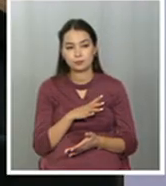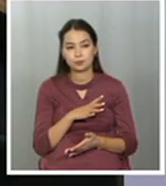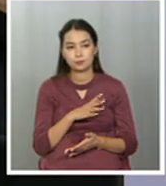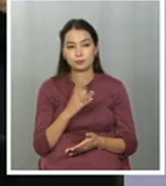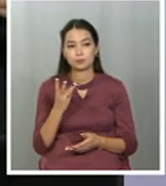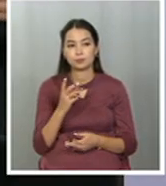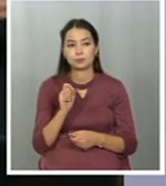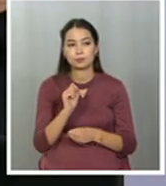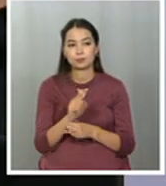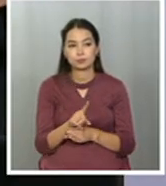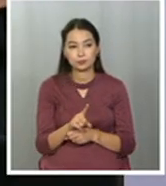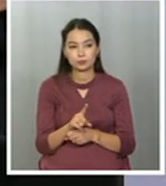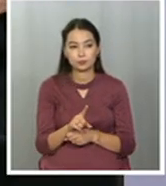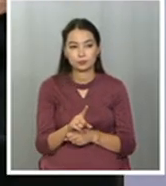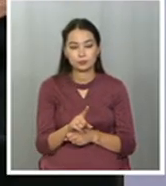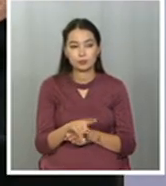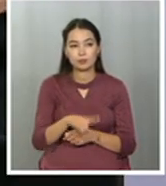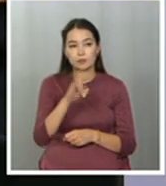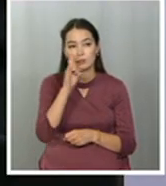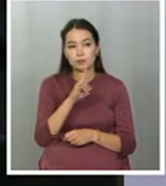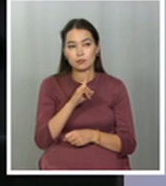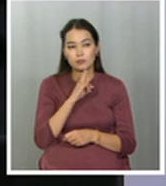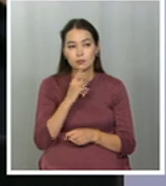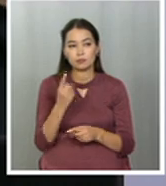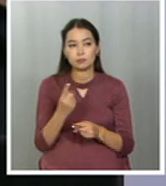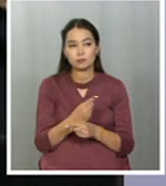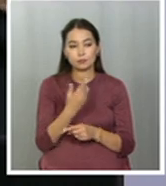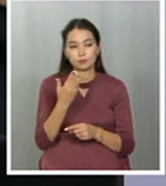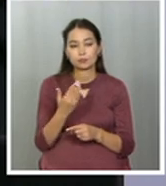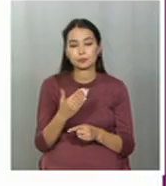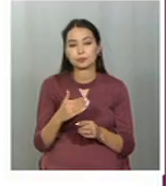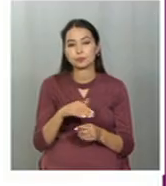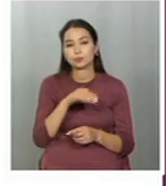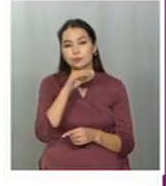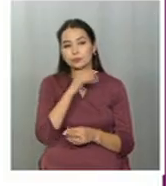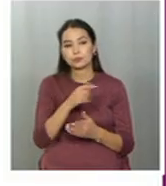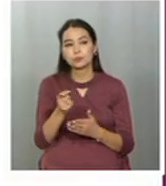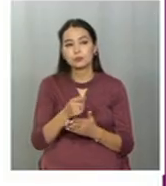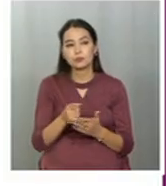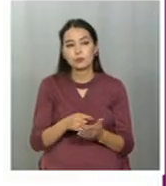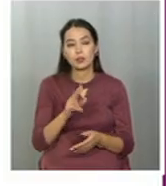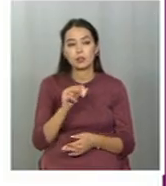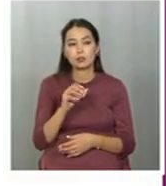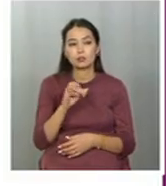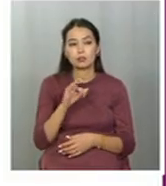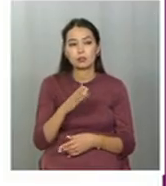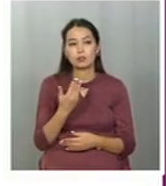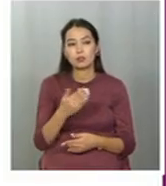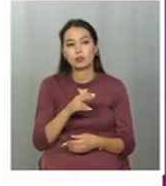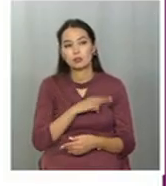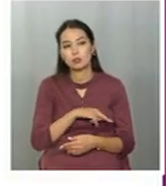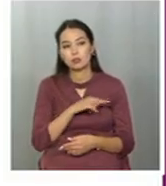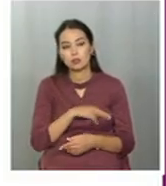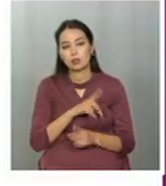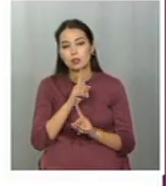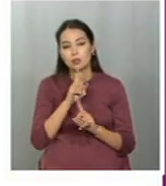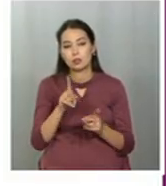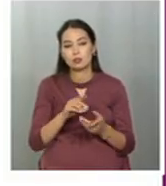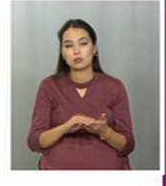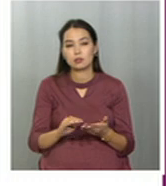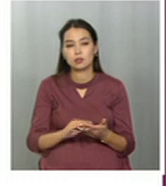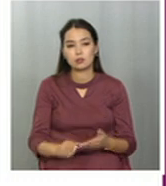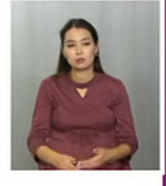Үшінші тапсырма. Қазақстанның тұңғыш кәсіби суретшісі Әбілхан Қастеевтің еңбектерінің